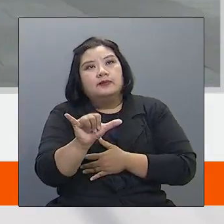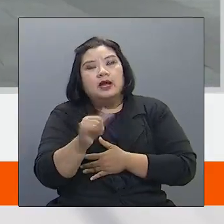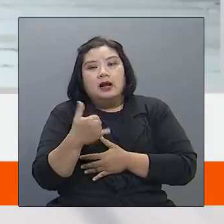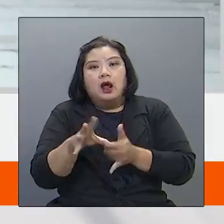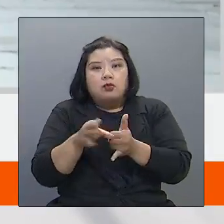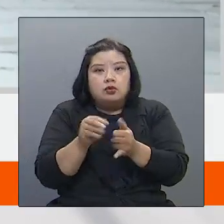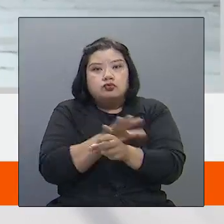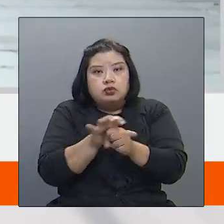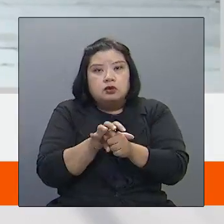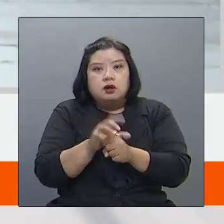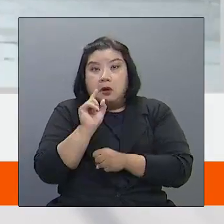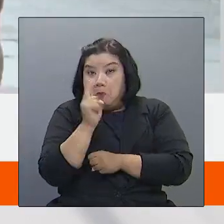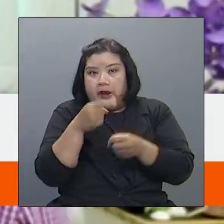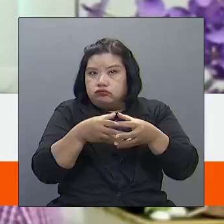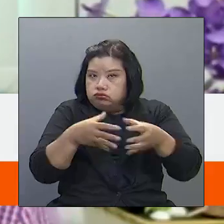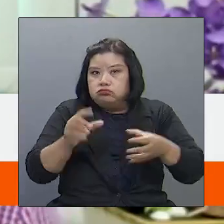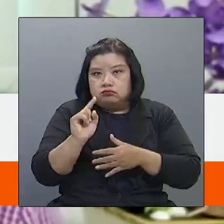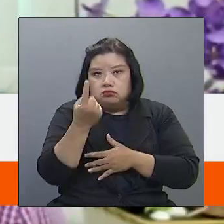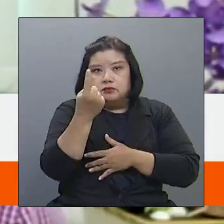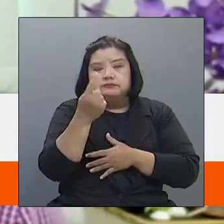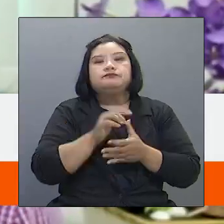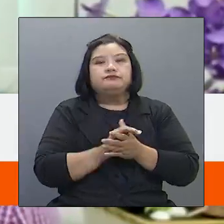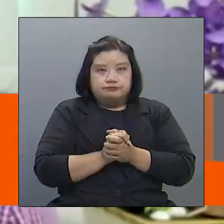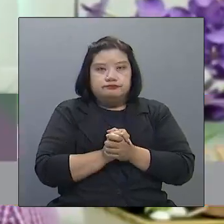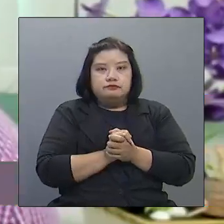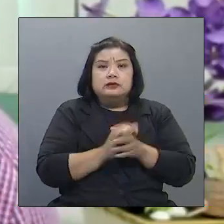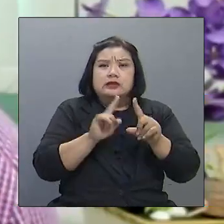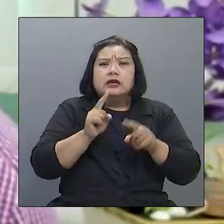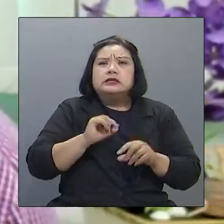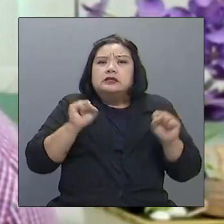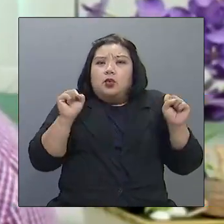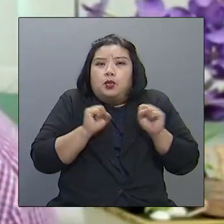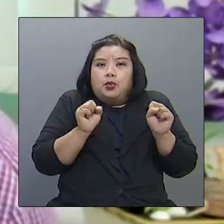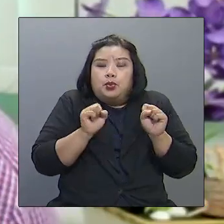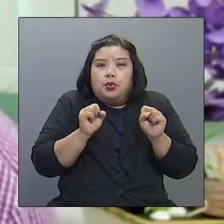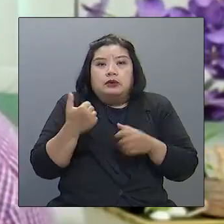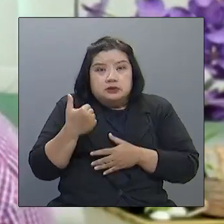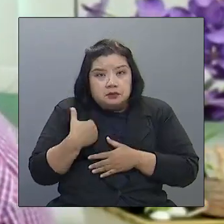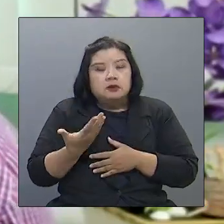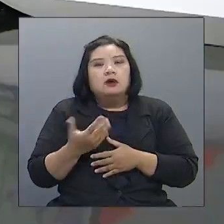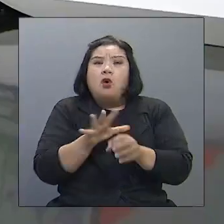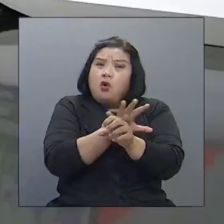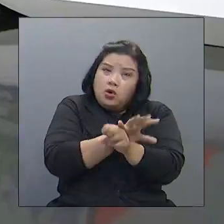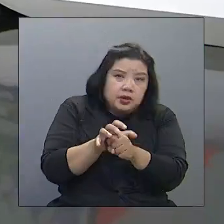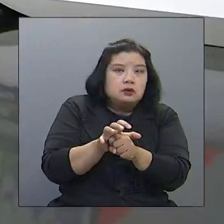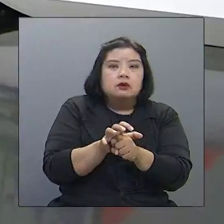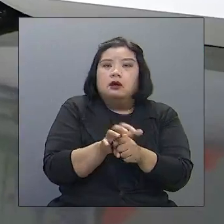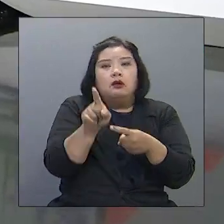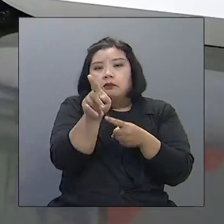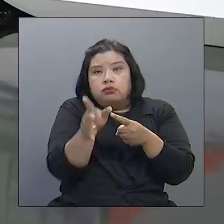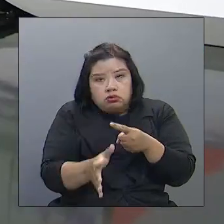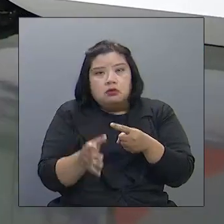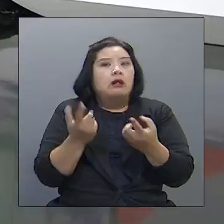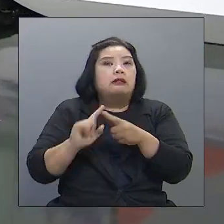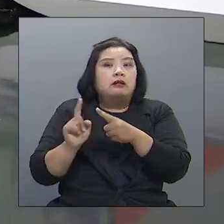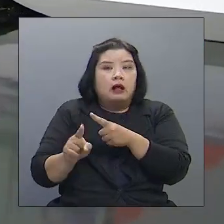การเพิ่มของระลอกของตัวนี้ขึ้นมาครับ ค่ะอาจารย์แต่ว่าที่กังวลกันเนี่ยนั่นก็คือไม่ว่าจะเป็นเชื้อตัวไหนก็ตามมันจะทำให้อาการเจ็บป่ว